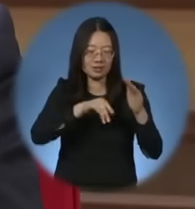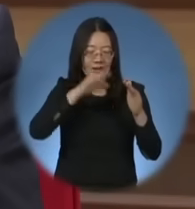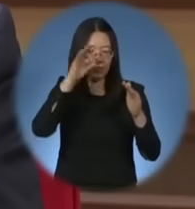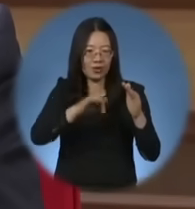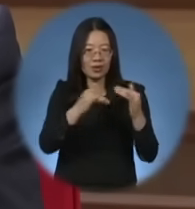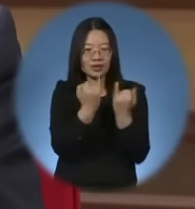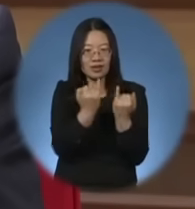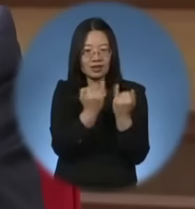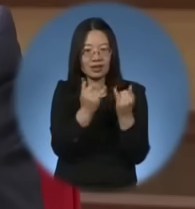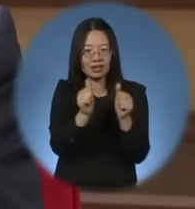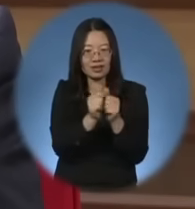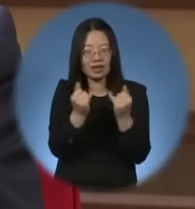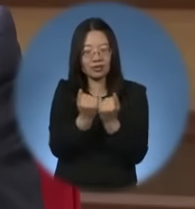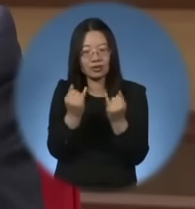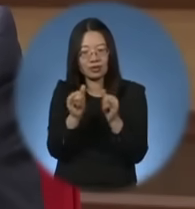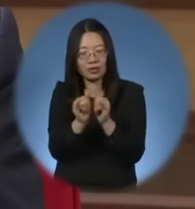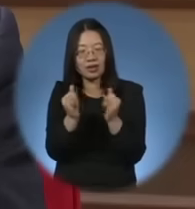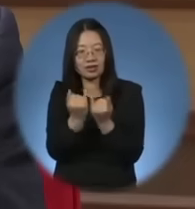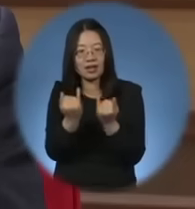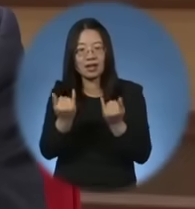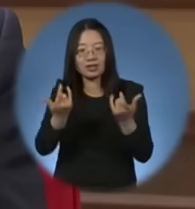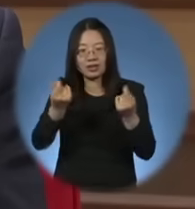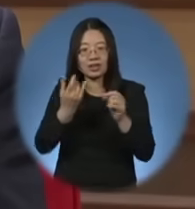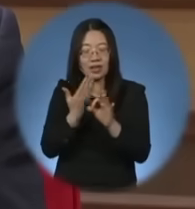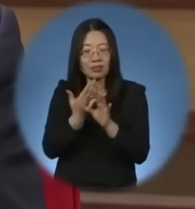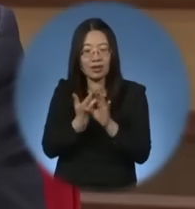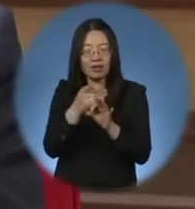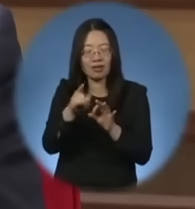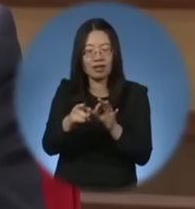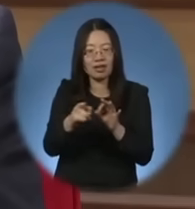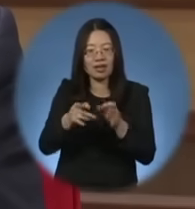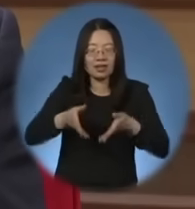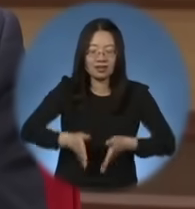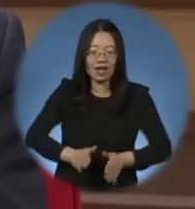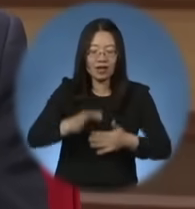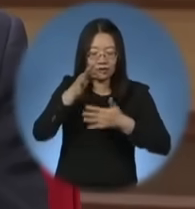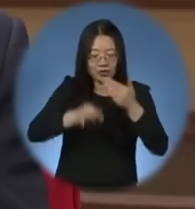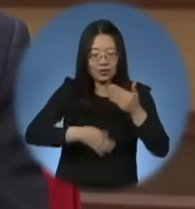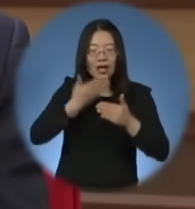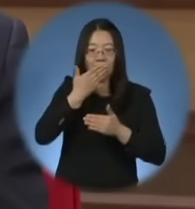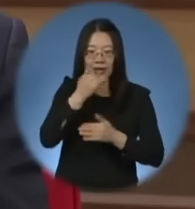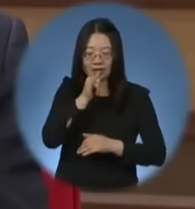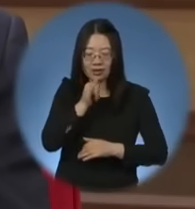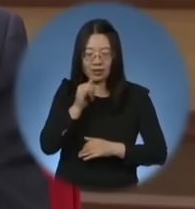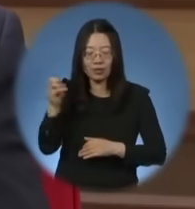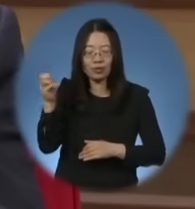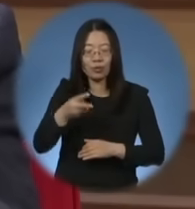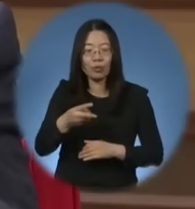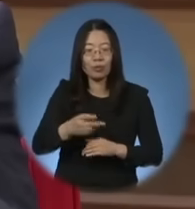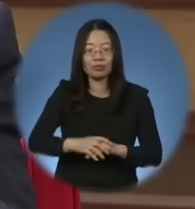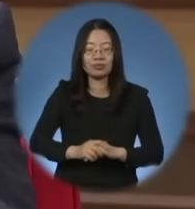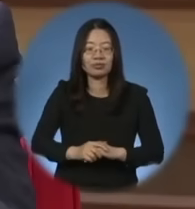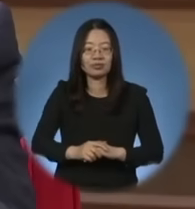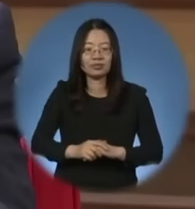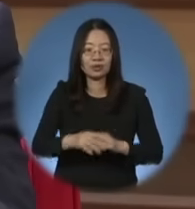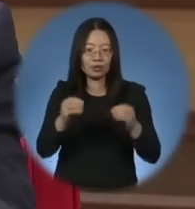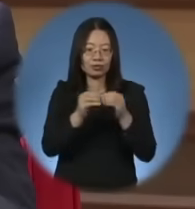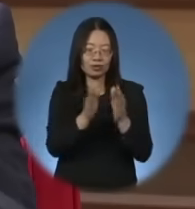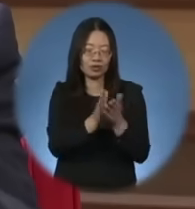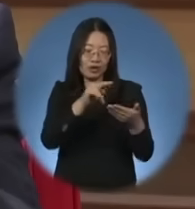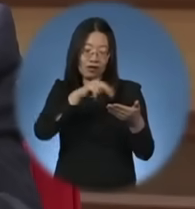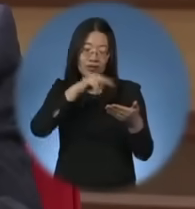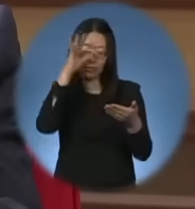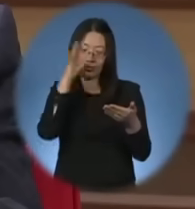집안에는 요녀 남녀나 이렇게 하면은 그 난 순수로 한 거예요 또 그